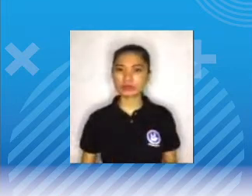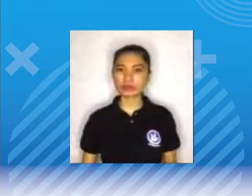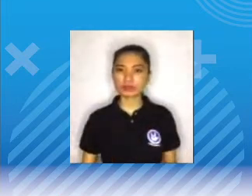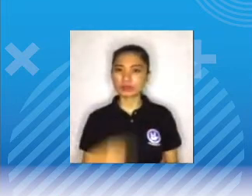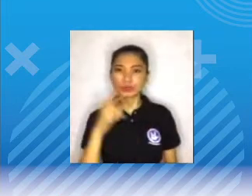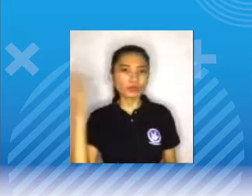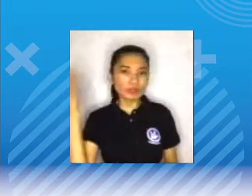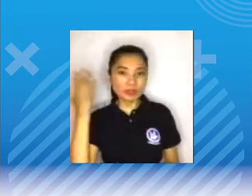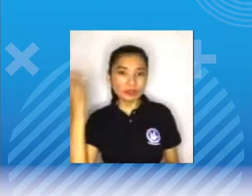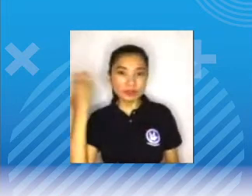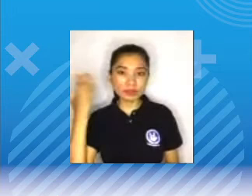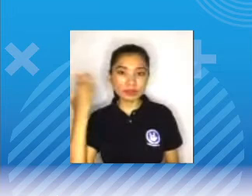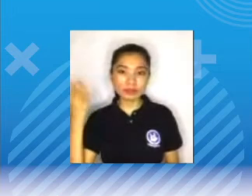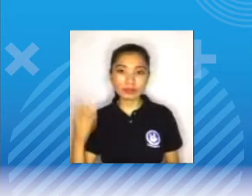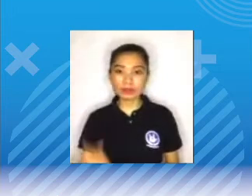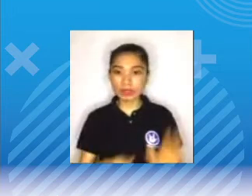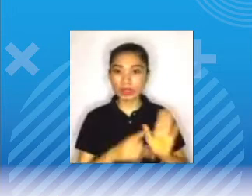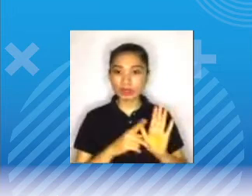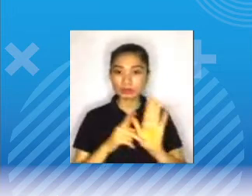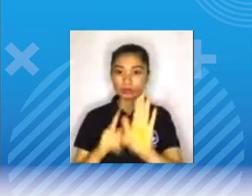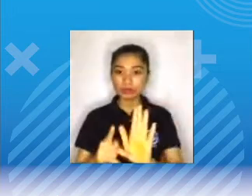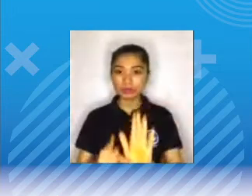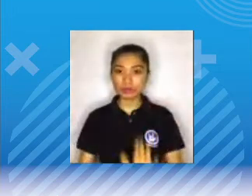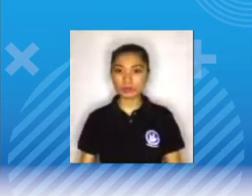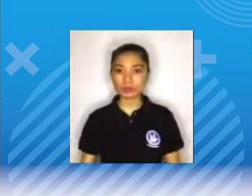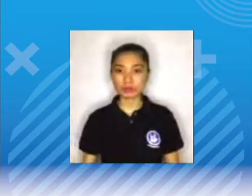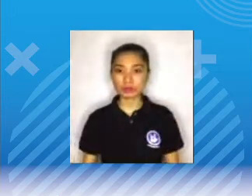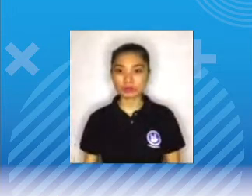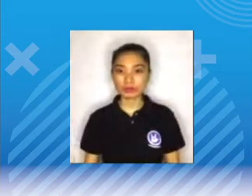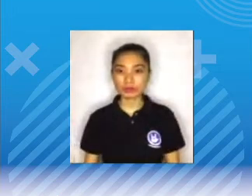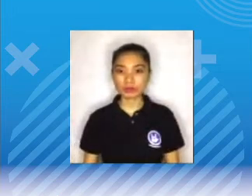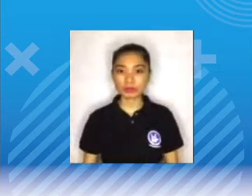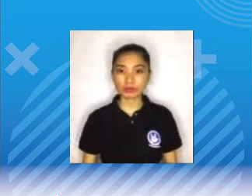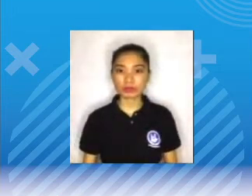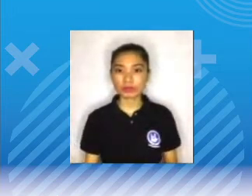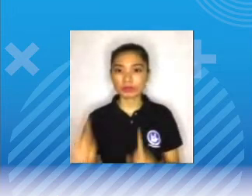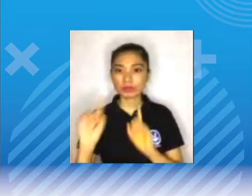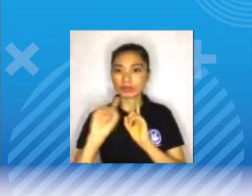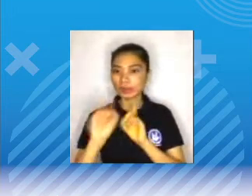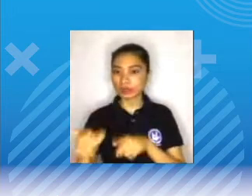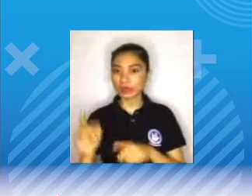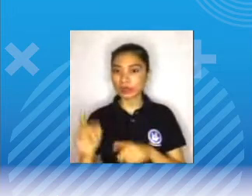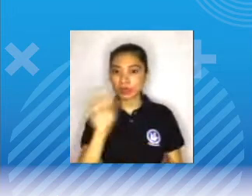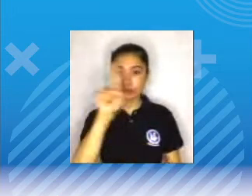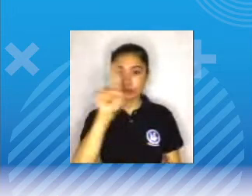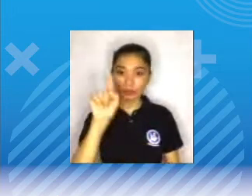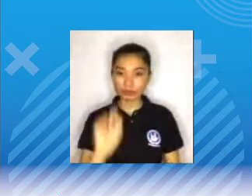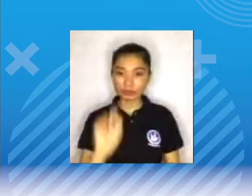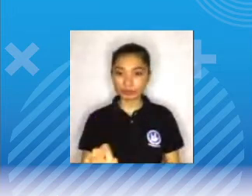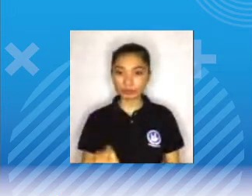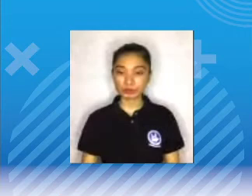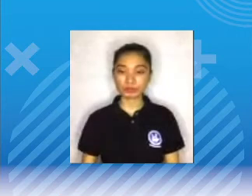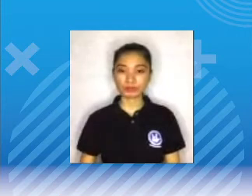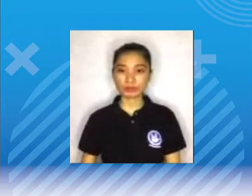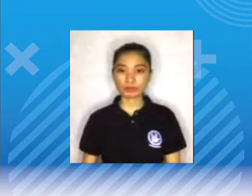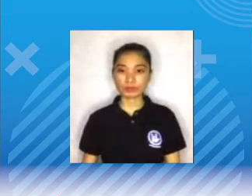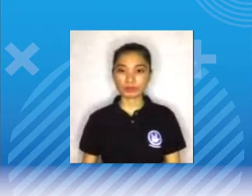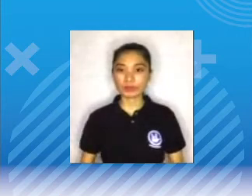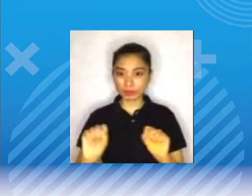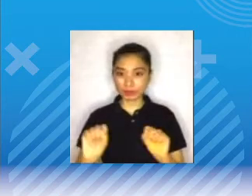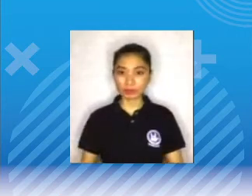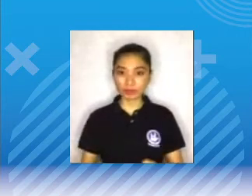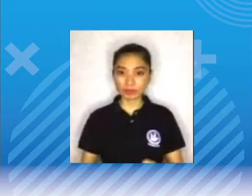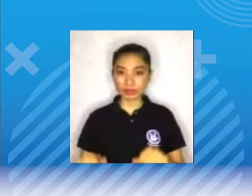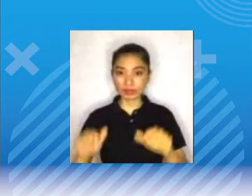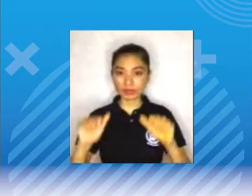na dapat o gusto nating sumagot sa ating tanong. And then, pwede po natin itong i-post, yung ating katanungan, yung